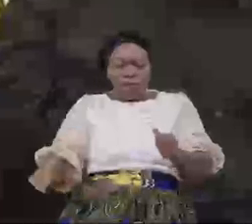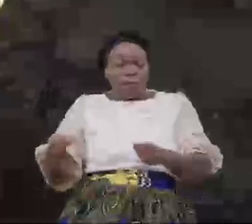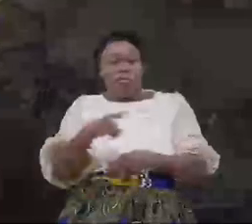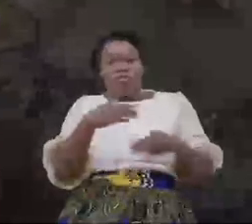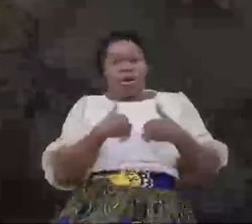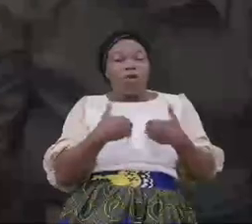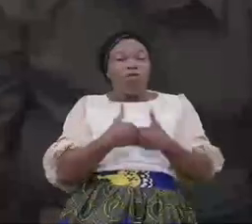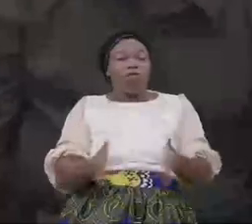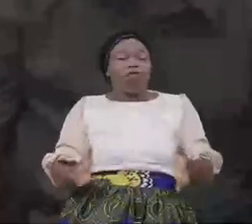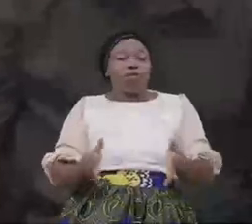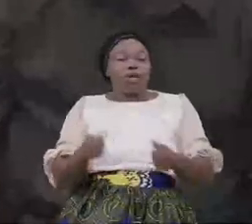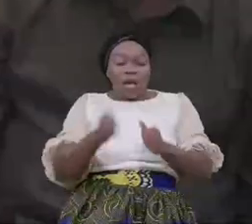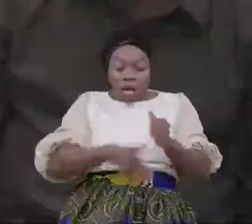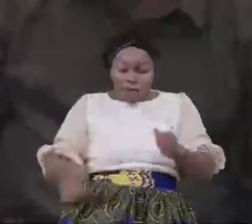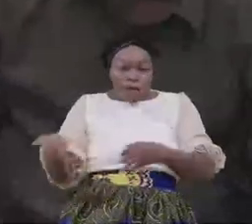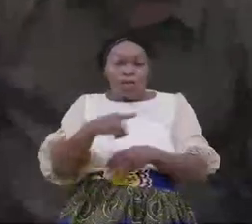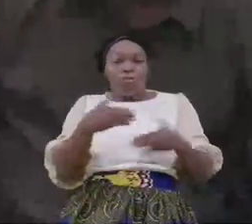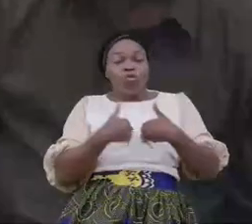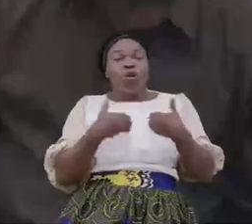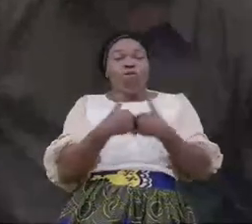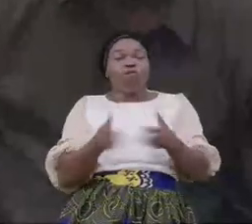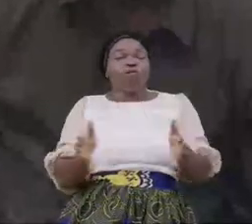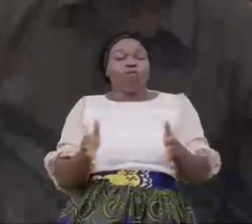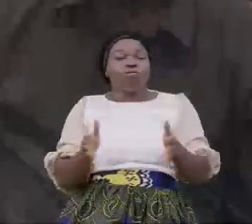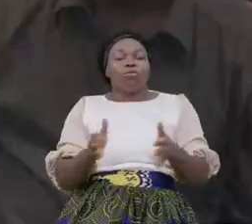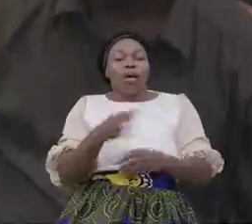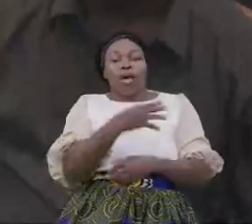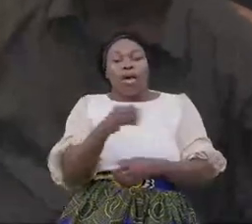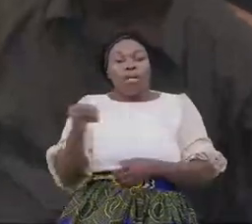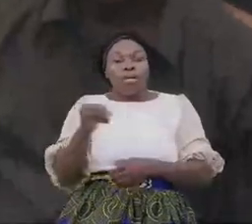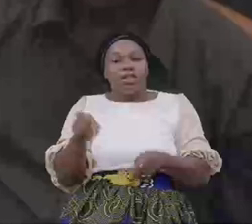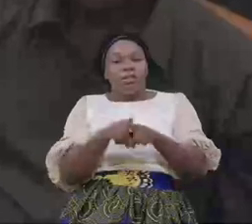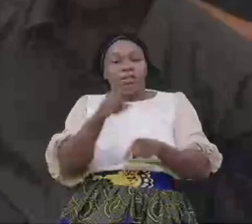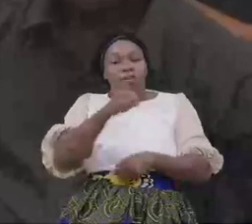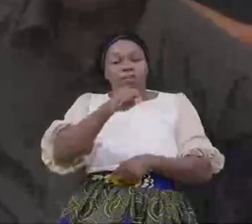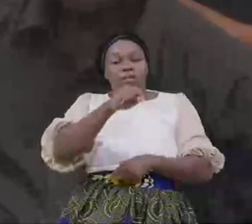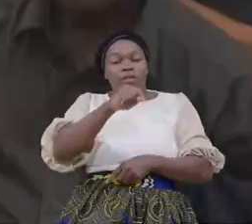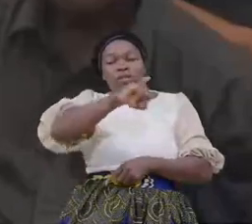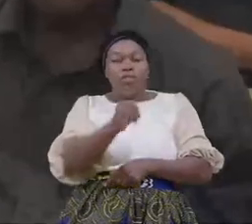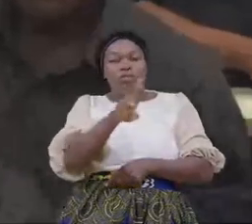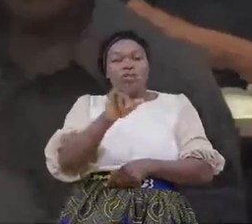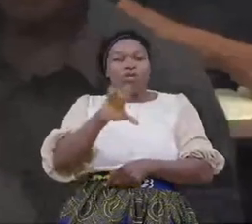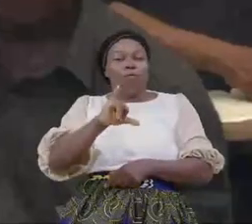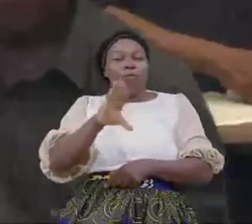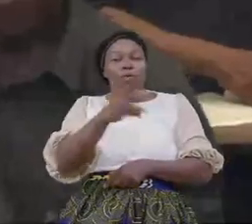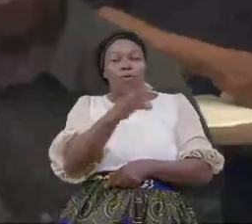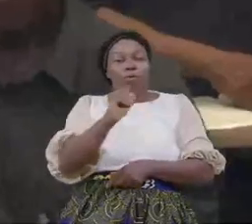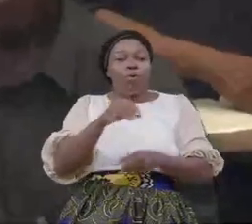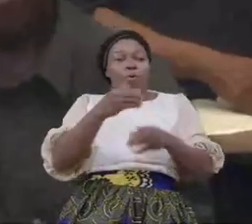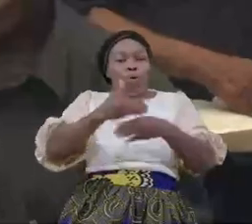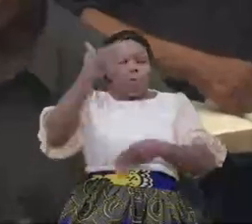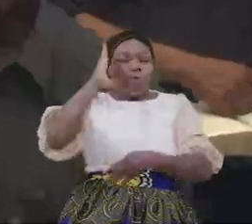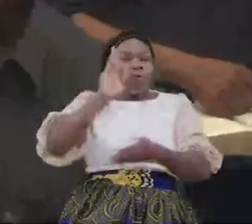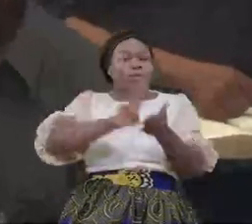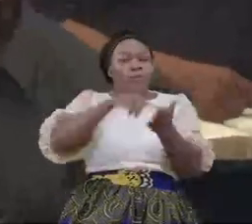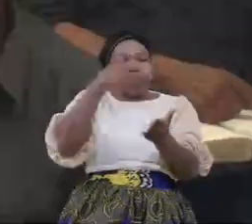perdu, je dis, tout ce que vous avez perdu, et comme les murailles de Jéricho s'écrouleront ce soir, vous